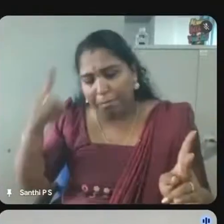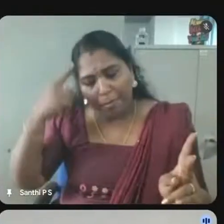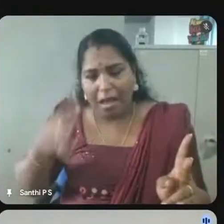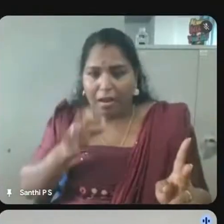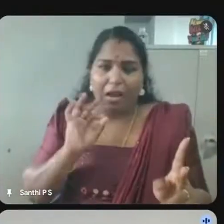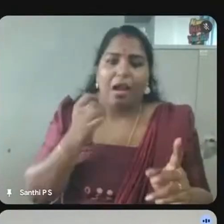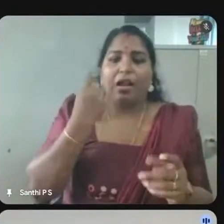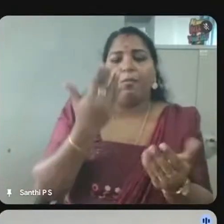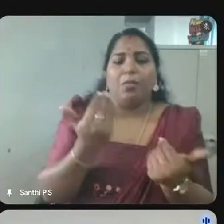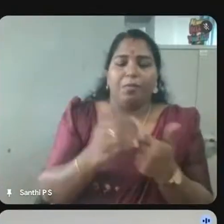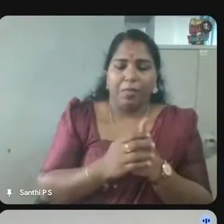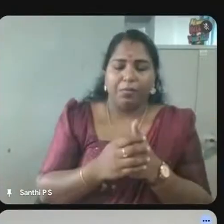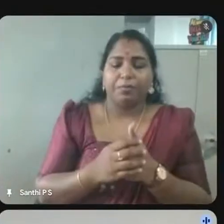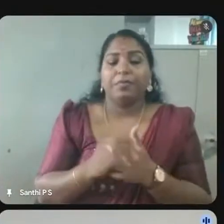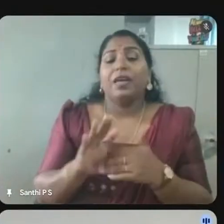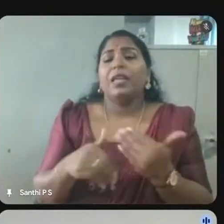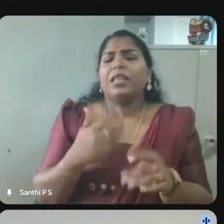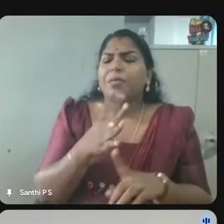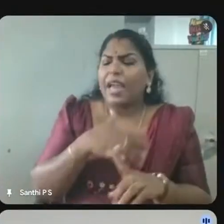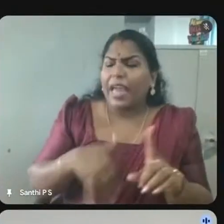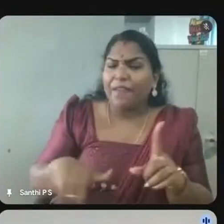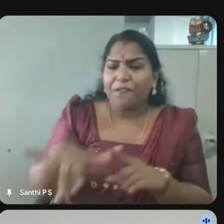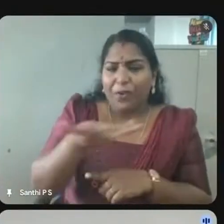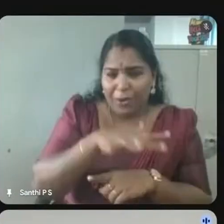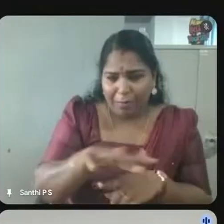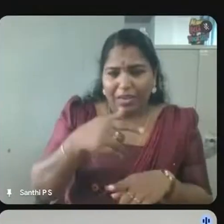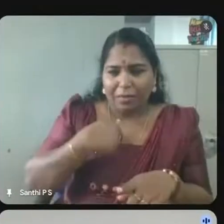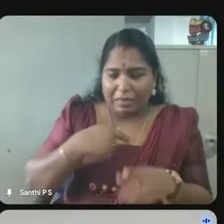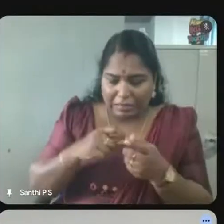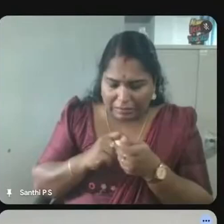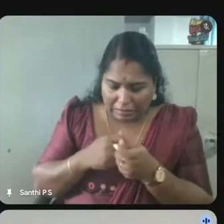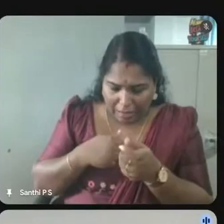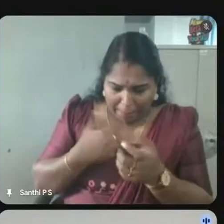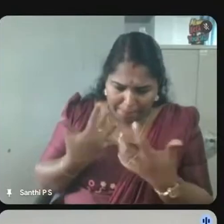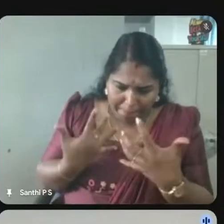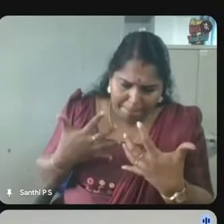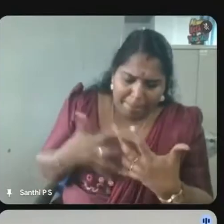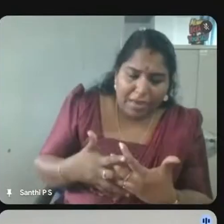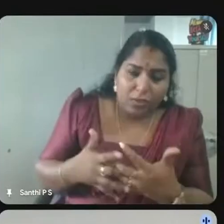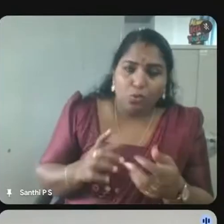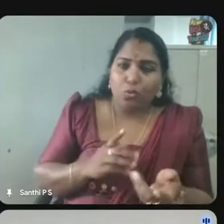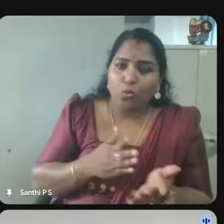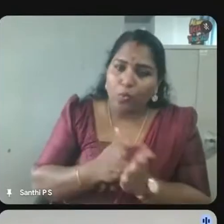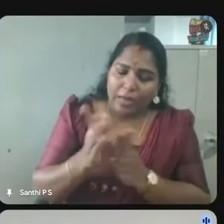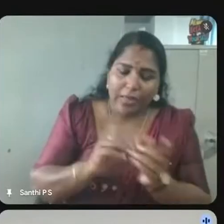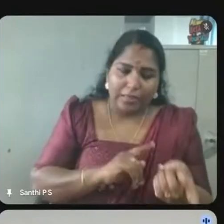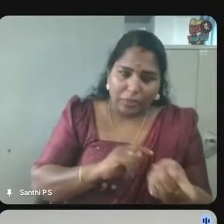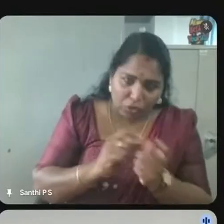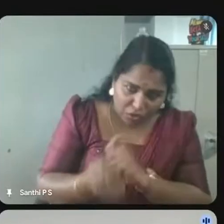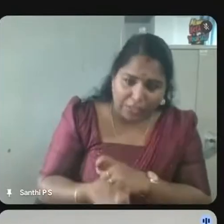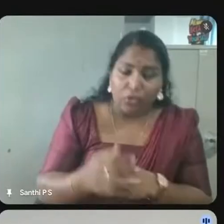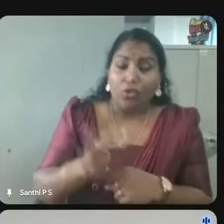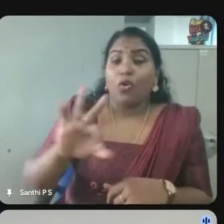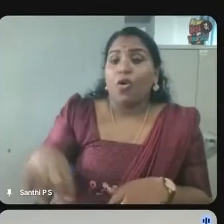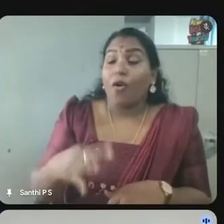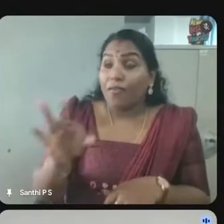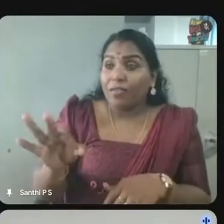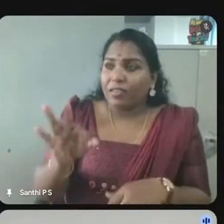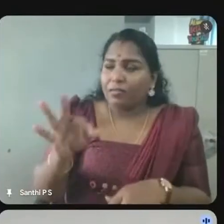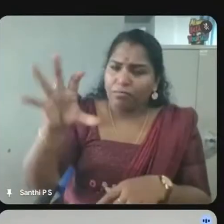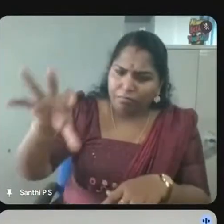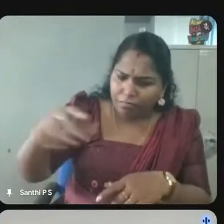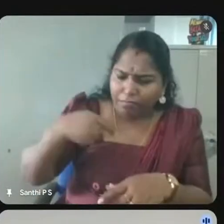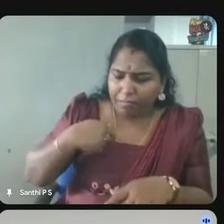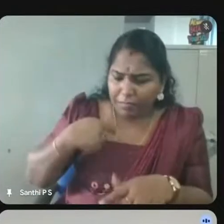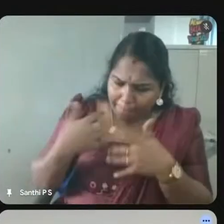നമ്മുടെ എൻവയൺമെന്റ്, നമ്മുടെ ഒരു പരിസരം നമുക്ക് അഡ്ജസ്റ്റ് ചെയ്തിട്ട് തന്നെ നമുക്ക് വീട്ടിലോ ഓഫീസിലോ ഉള്ള ആ ഒരു ക്രമീകരണങ്ങൾ